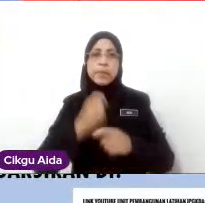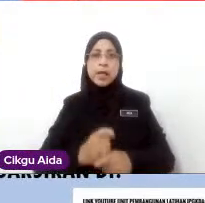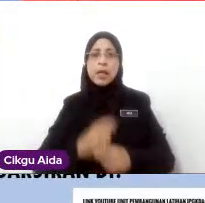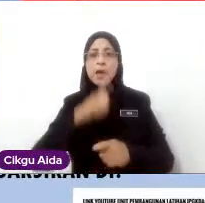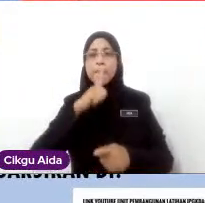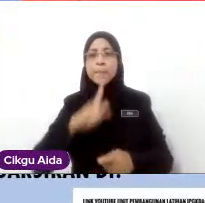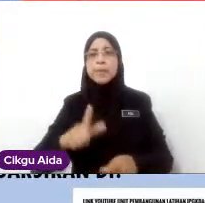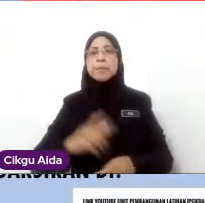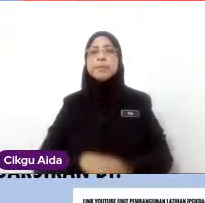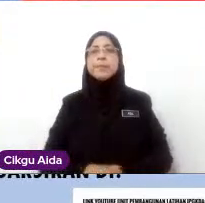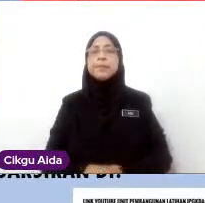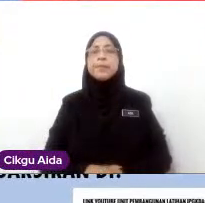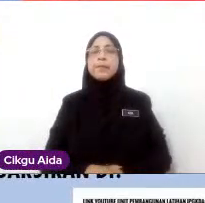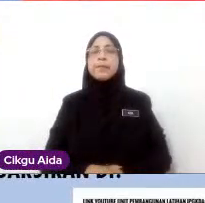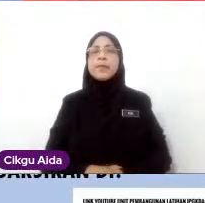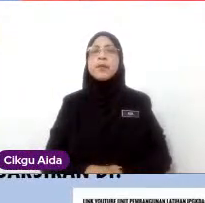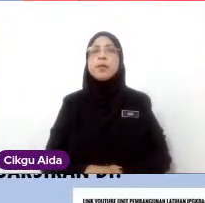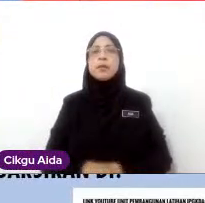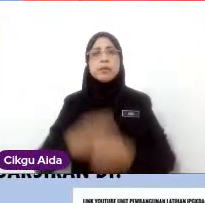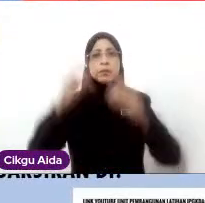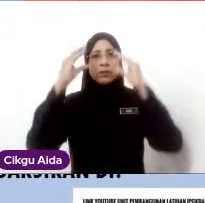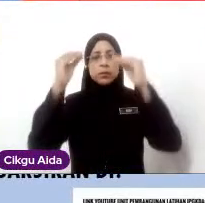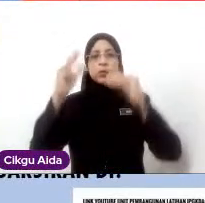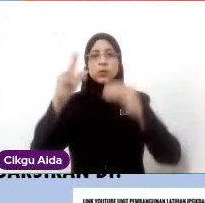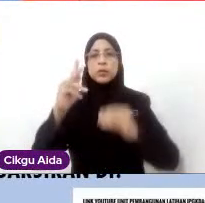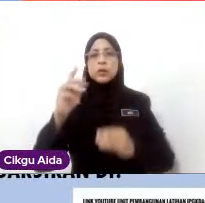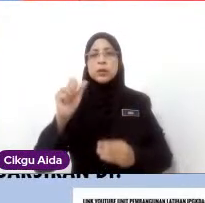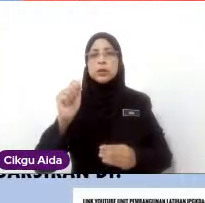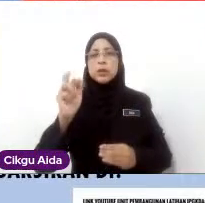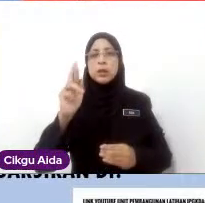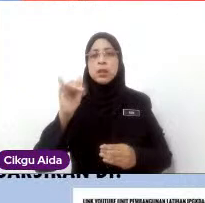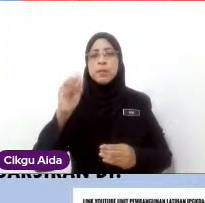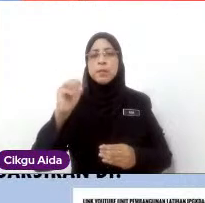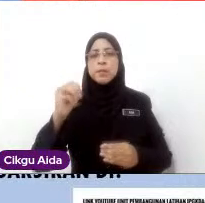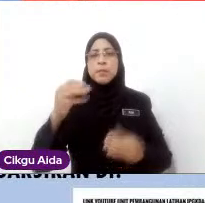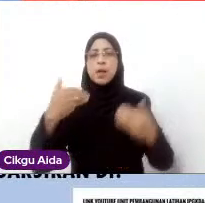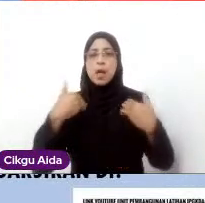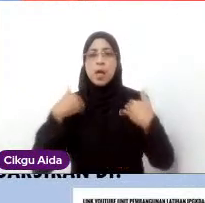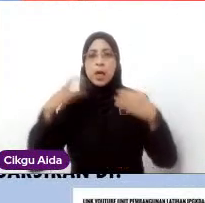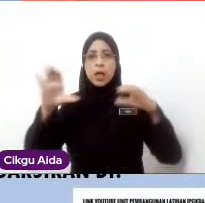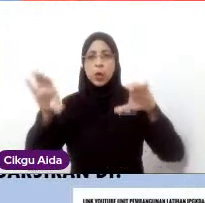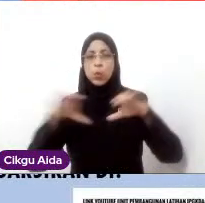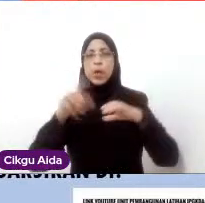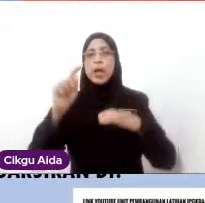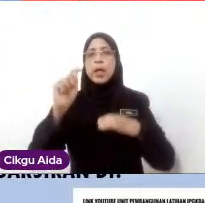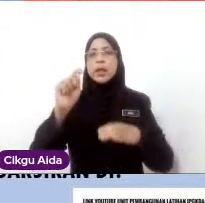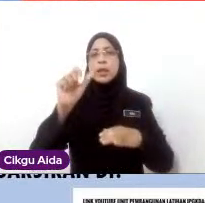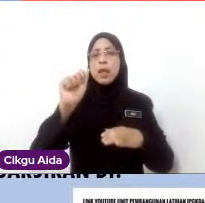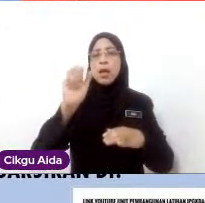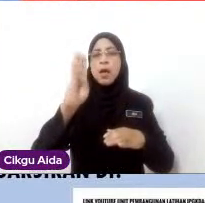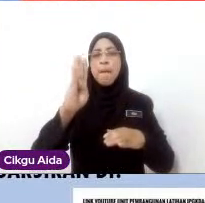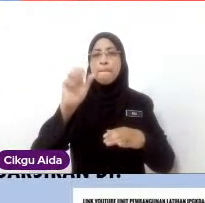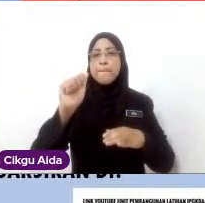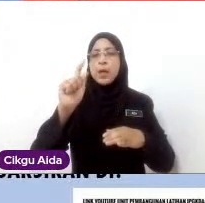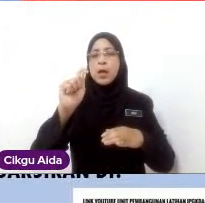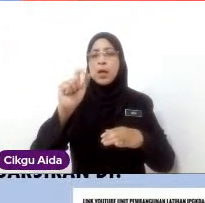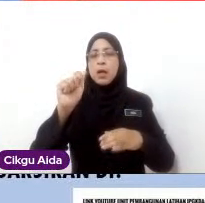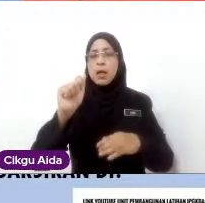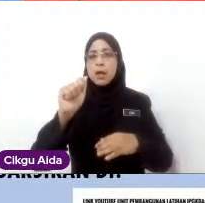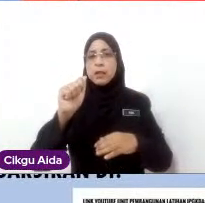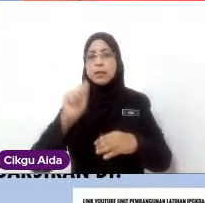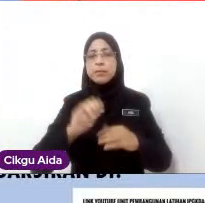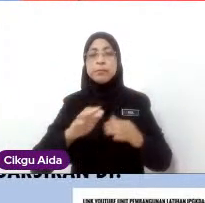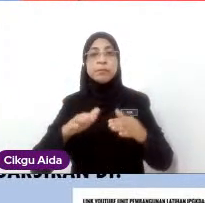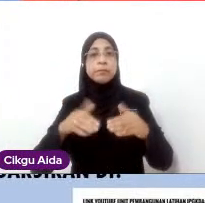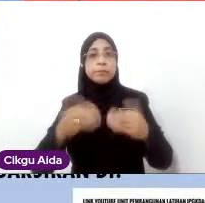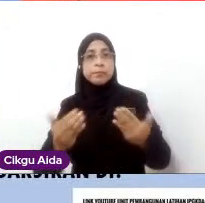So selain daripada tu, Cikgu Karim pun ada juga buat inovasi Tabata. Okay, macam mana dia buat? Dia